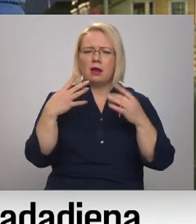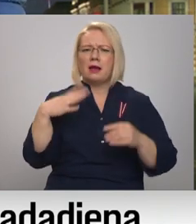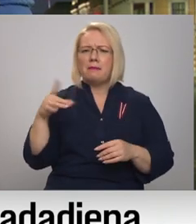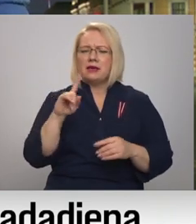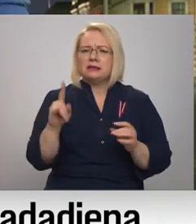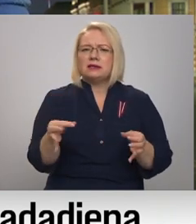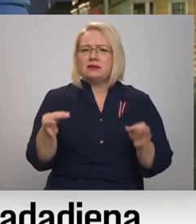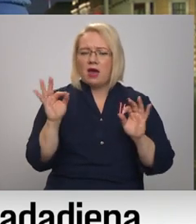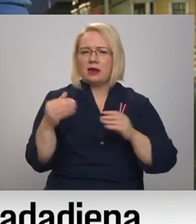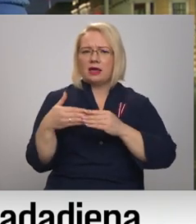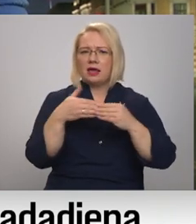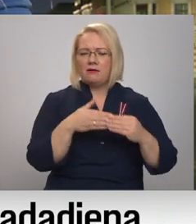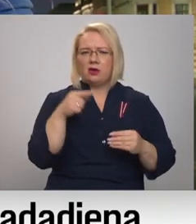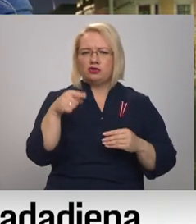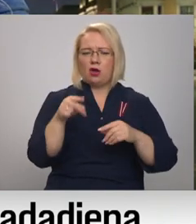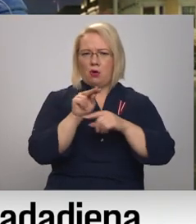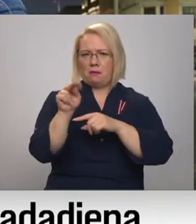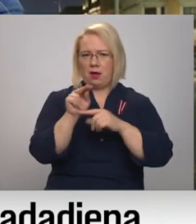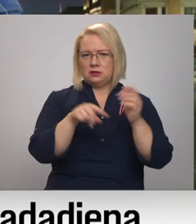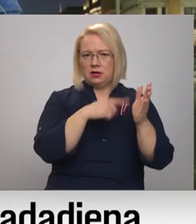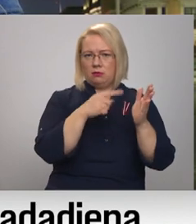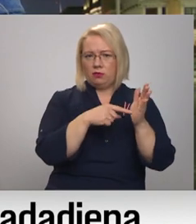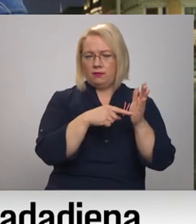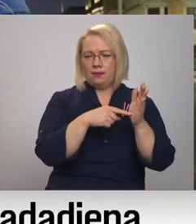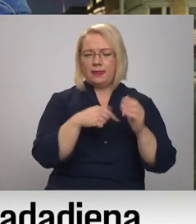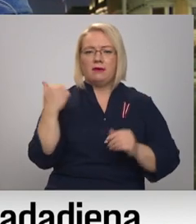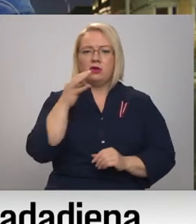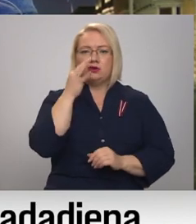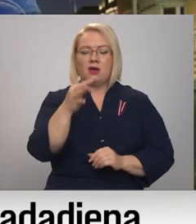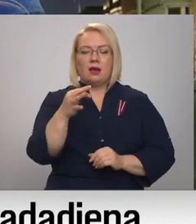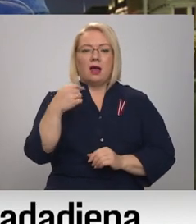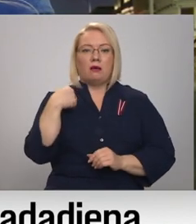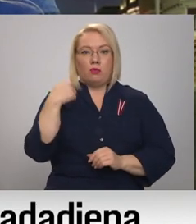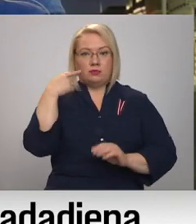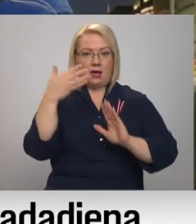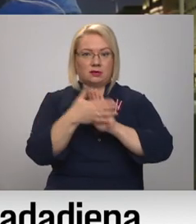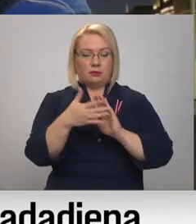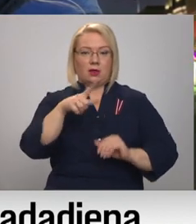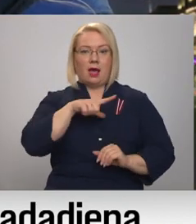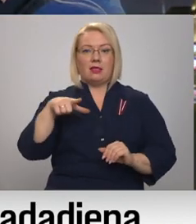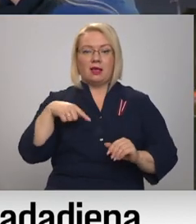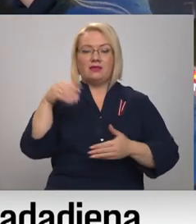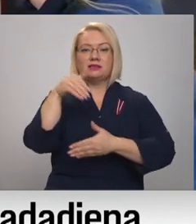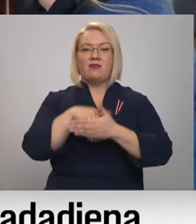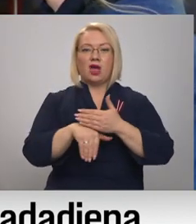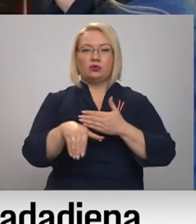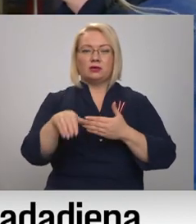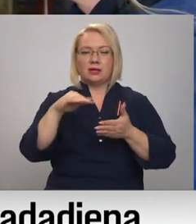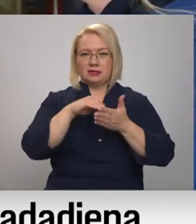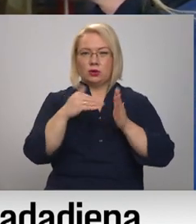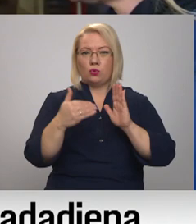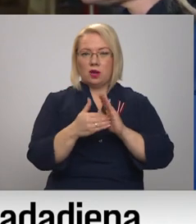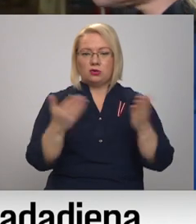svarīgi tomēr ieviest šo apmācību. Kas mums ir jāsaprot, ka Latvijas vēsturiskā situācija, kur mēs